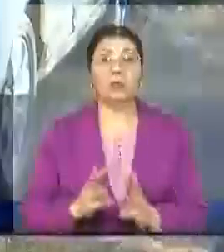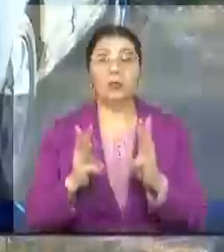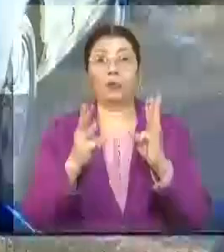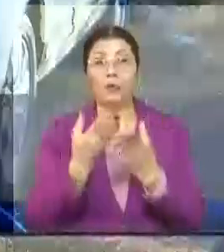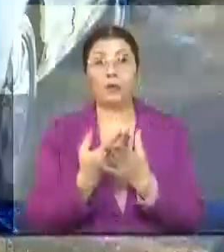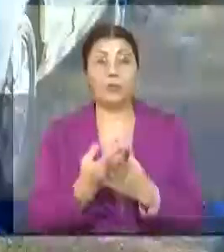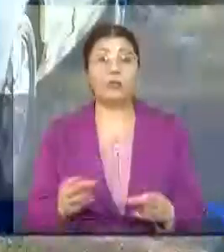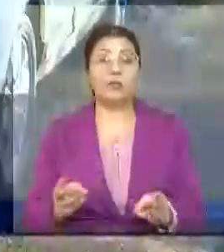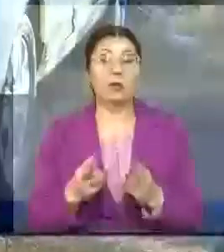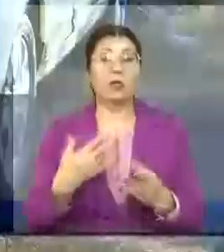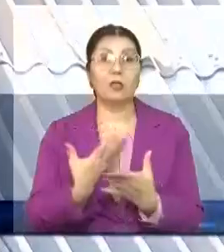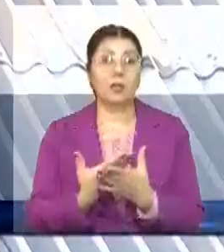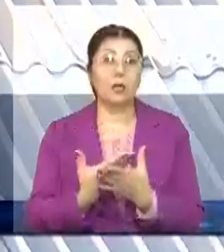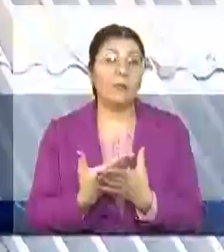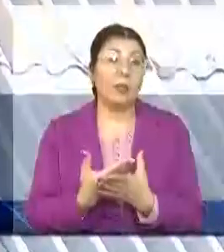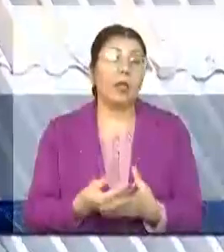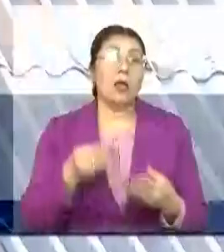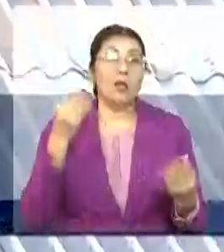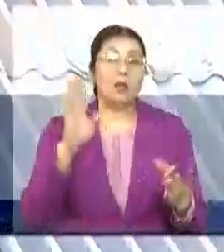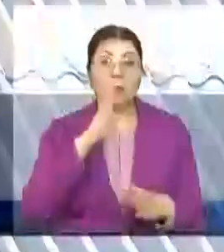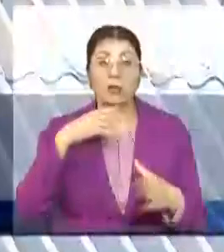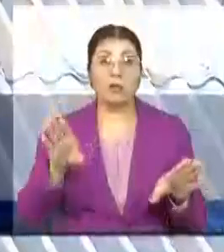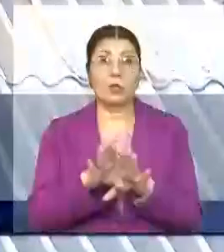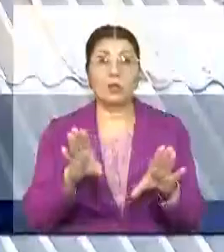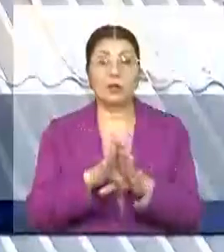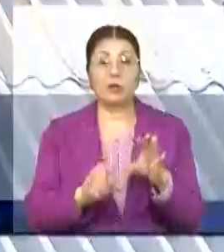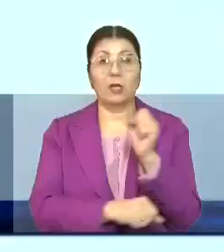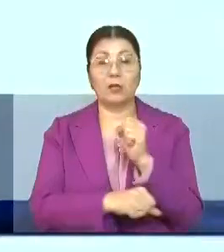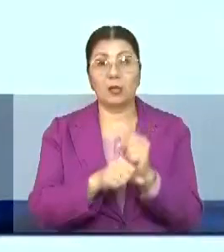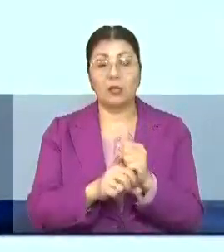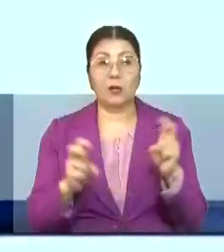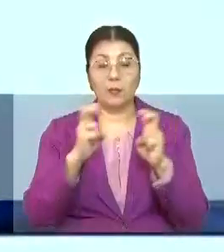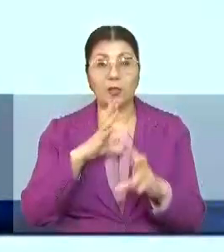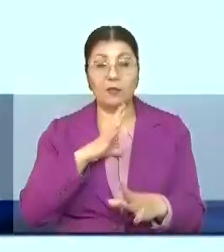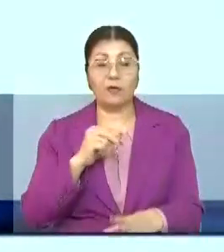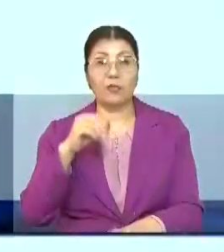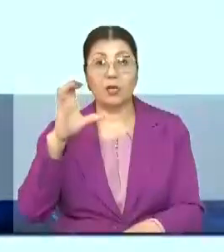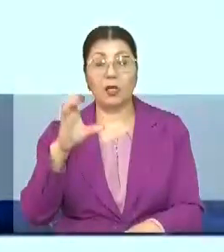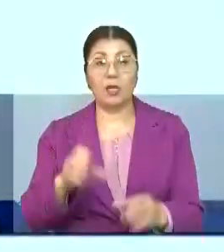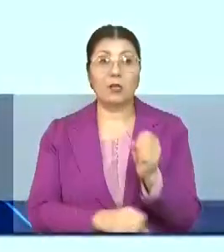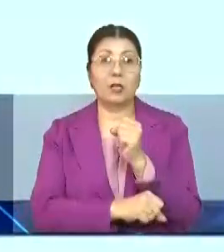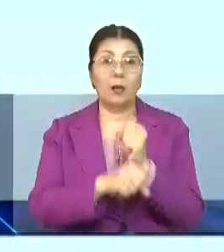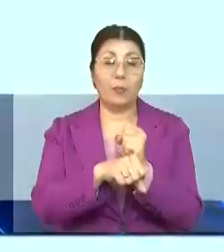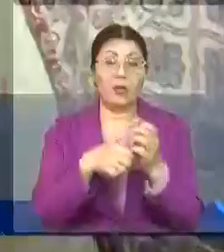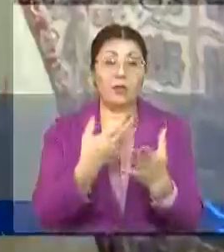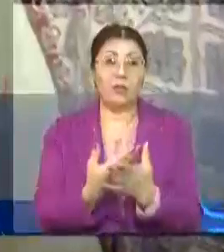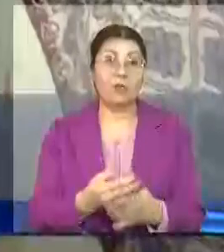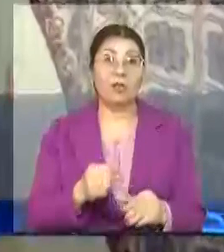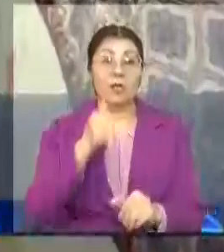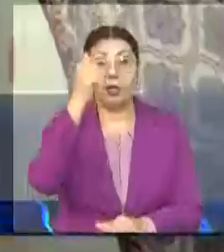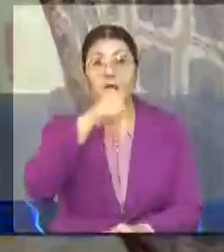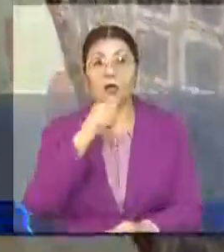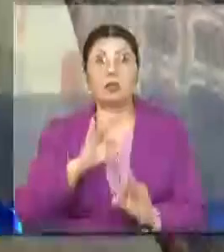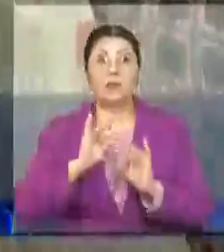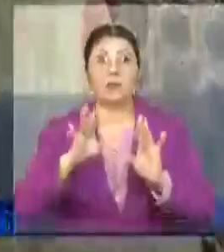жау, тұтанса дес бермейді. Сол үшін мамандар апаттың алдын алуды жөн санайды. Төтенше жағдай департаментінің қызметкерлері жыл бойы